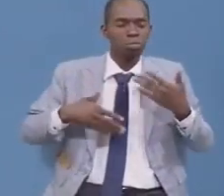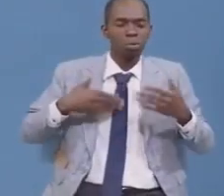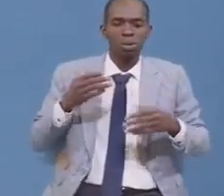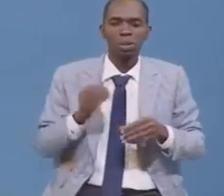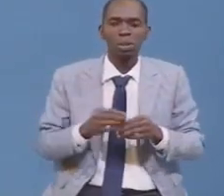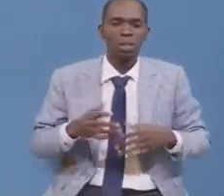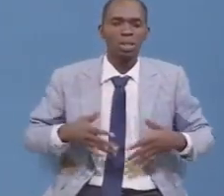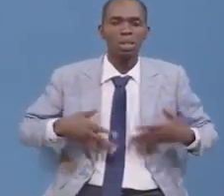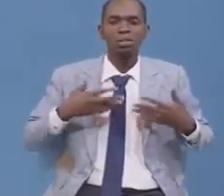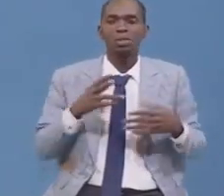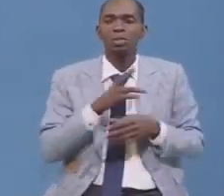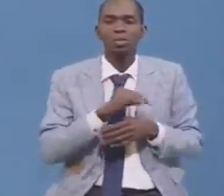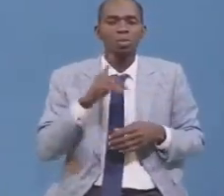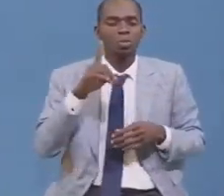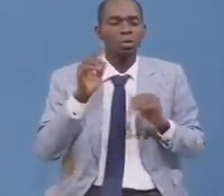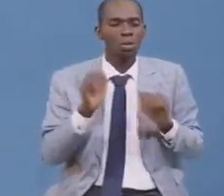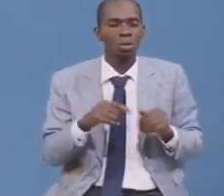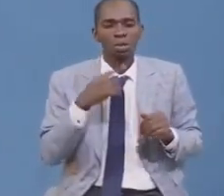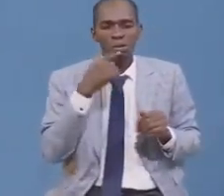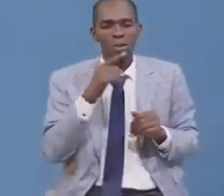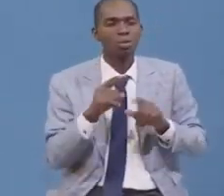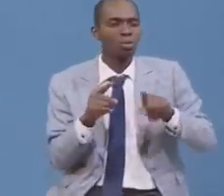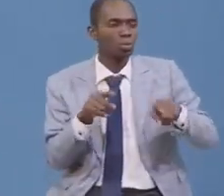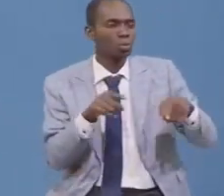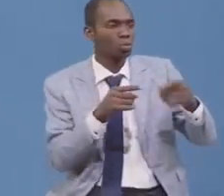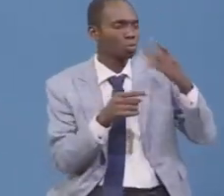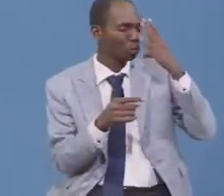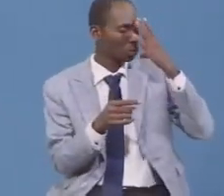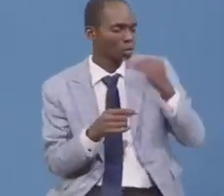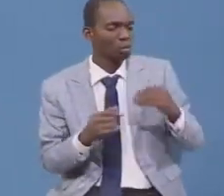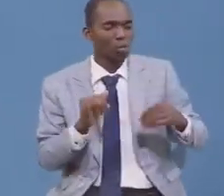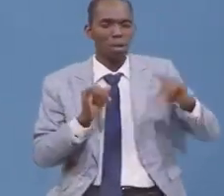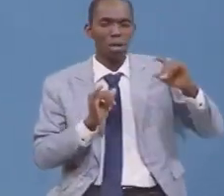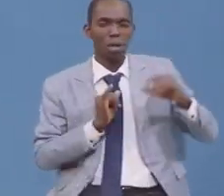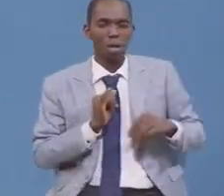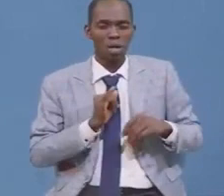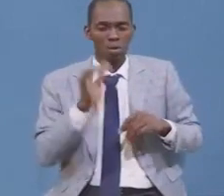సంతోషం కూడా. Nobody can say go to sleep, I'll watch over your comfort for